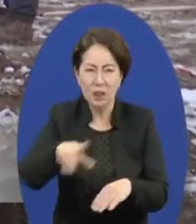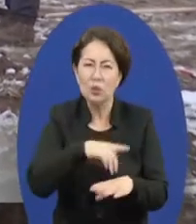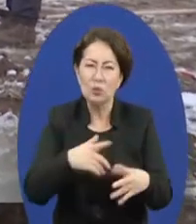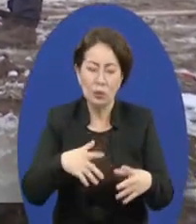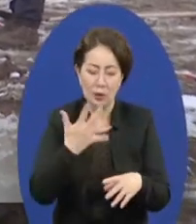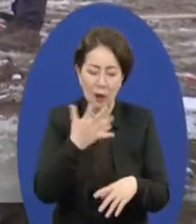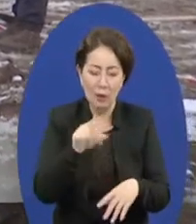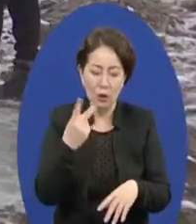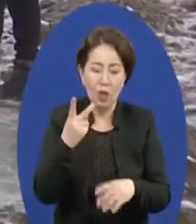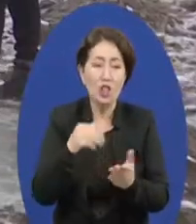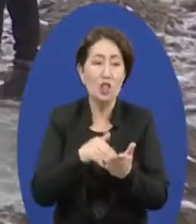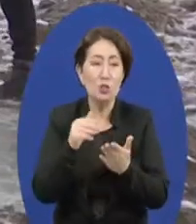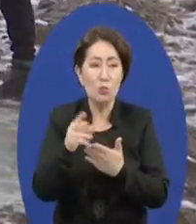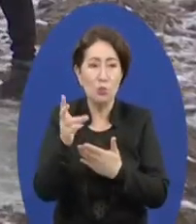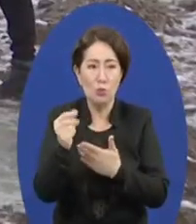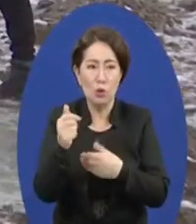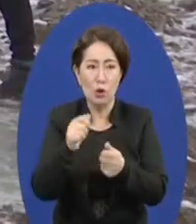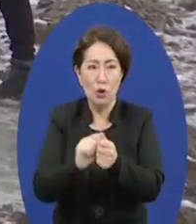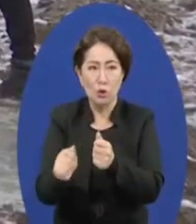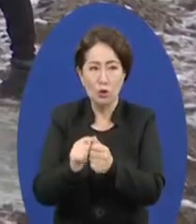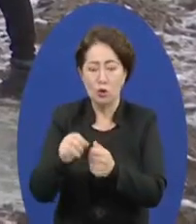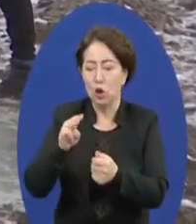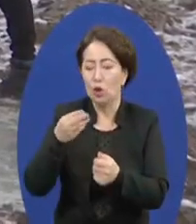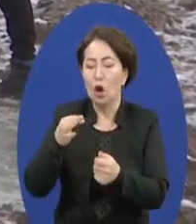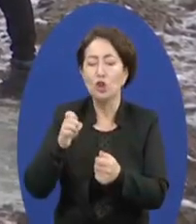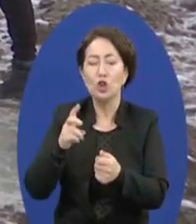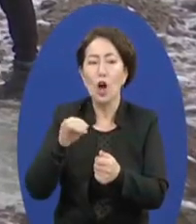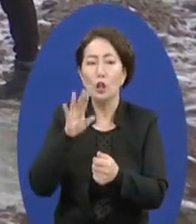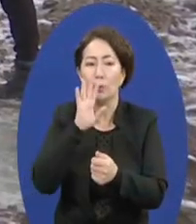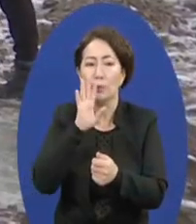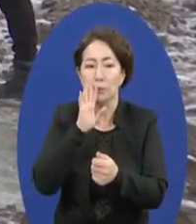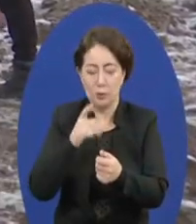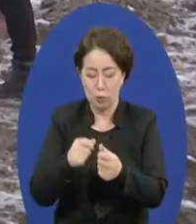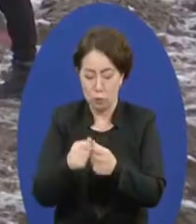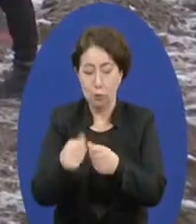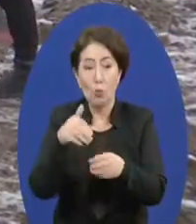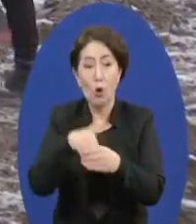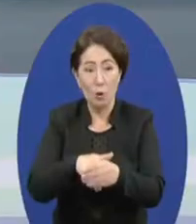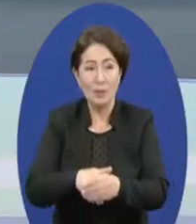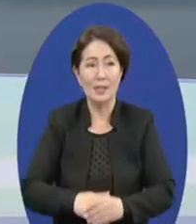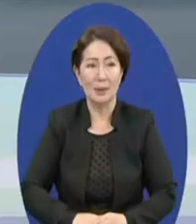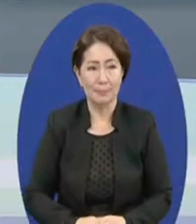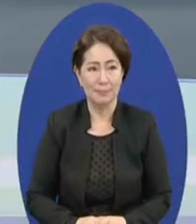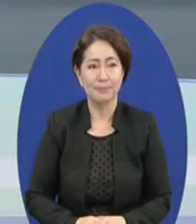5.2 тэрбум төгрөгийн өртөгтэй догчлолт хийхээр улсын төсөвт тусгсан байна.